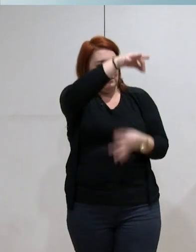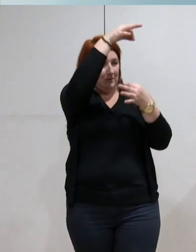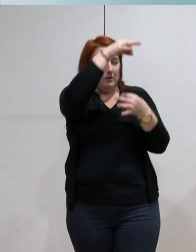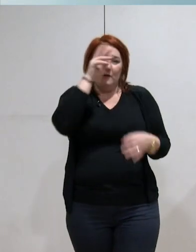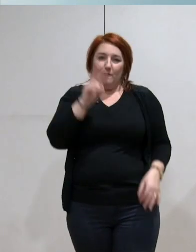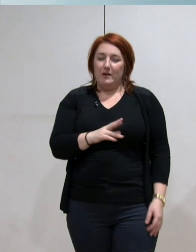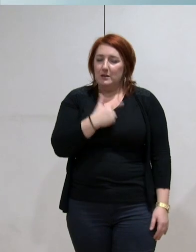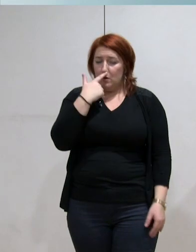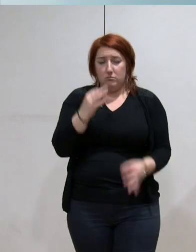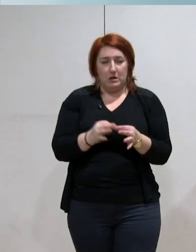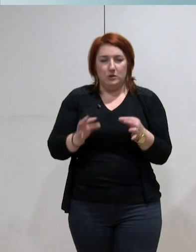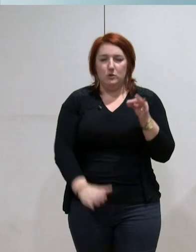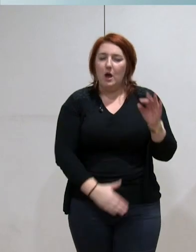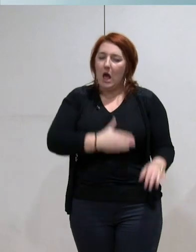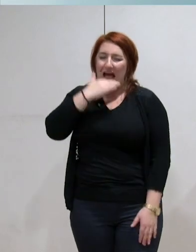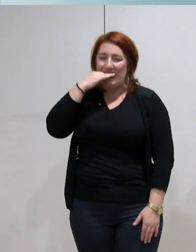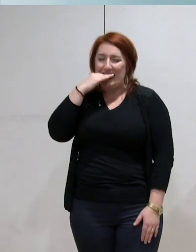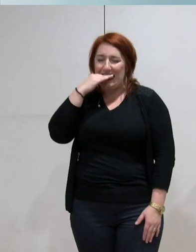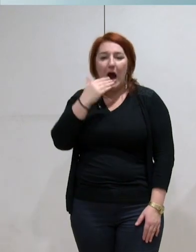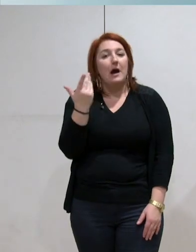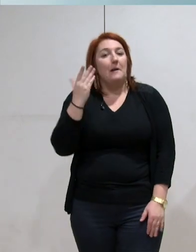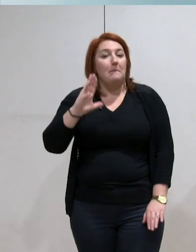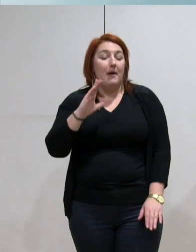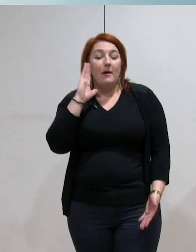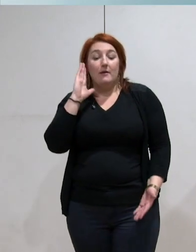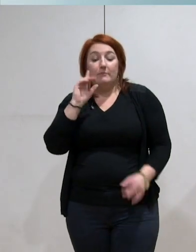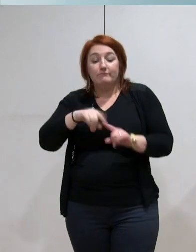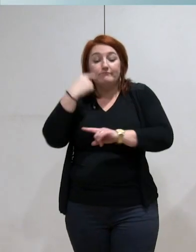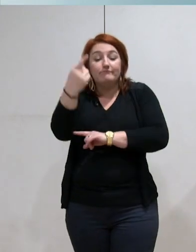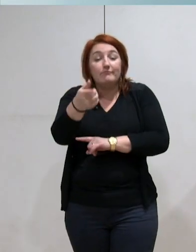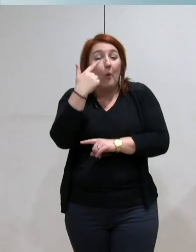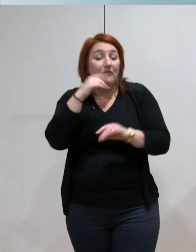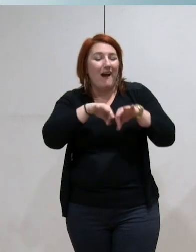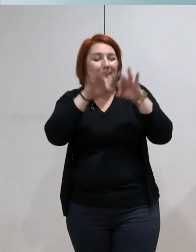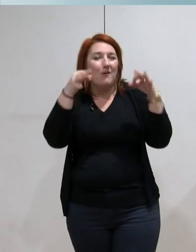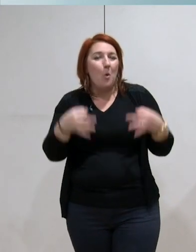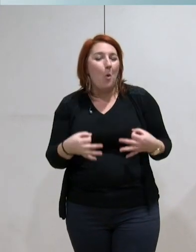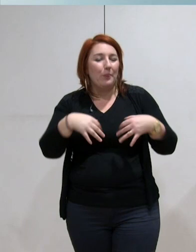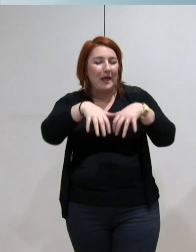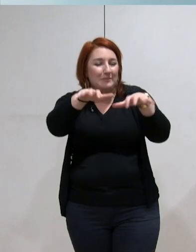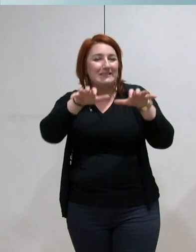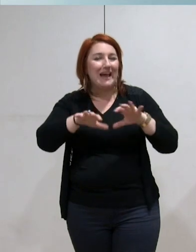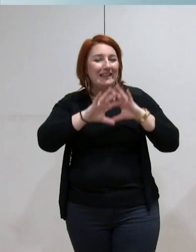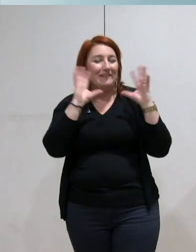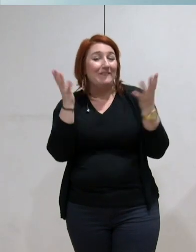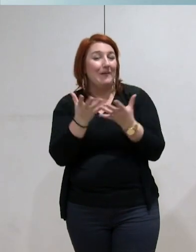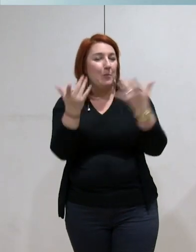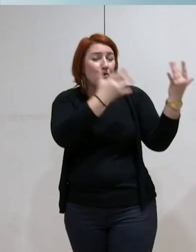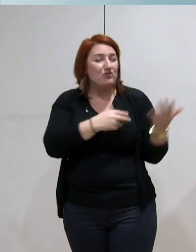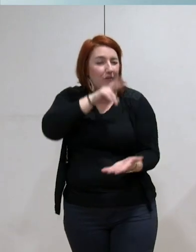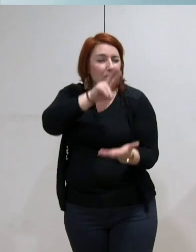ac craac mais je crois qu'il fauda se donner rendez-vous au compte administratif qui nous donnera la vérité des